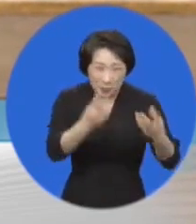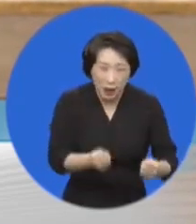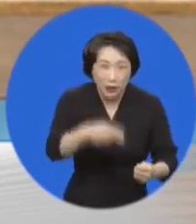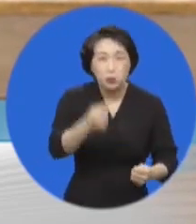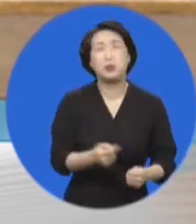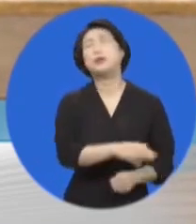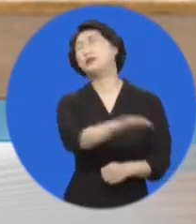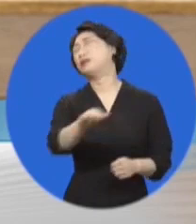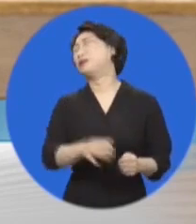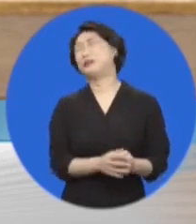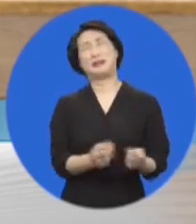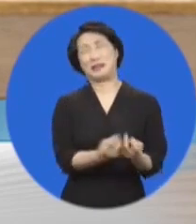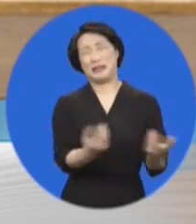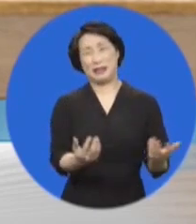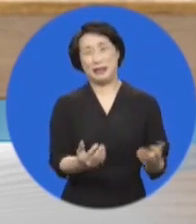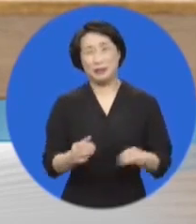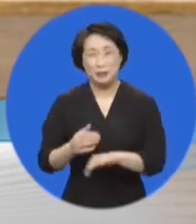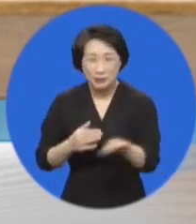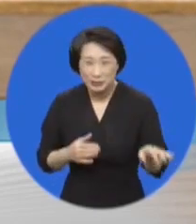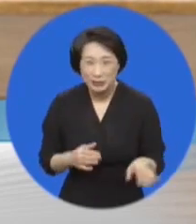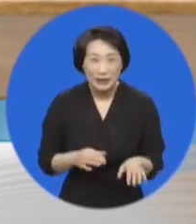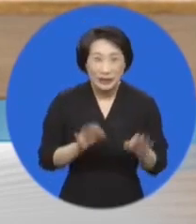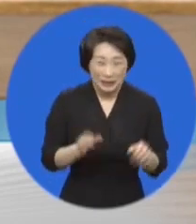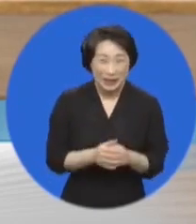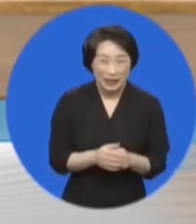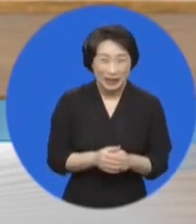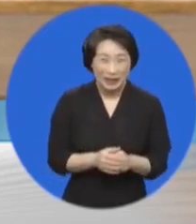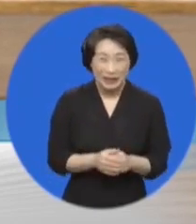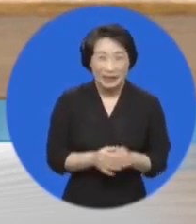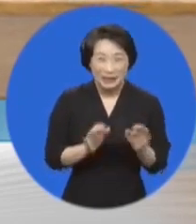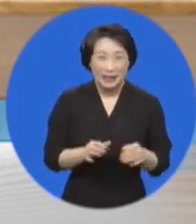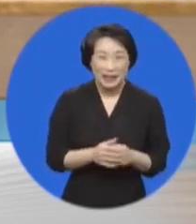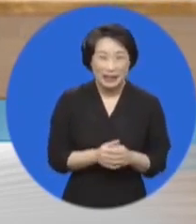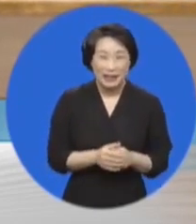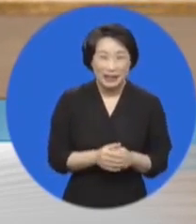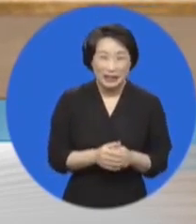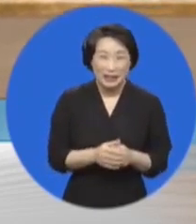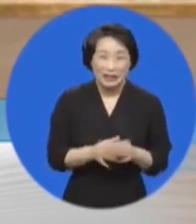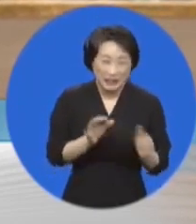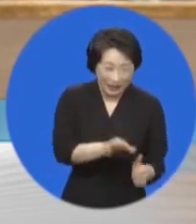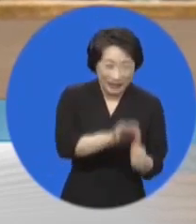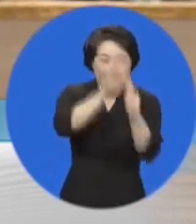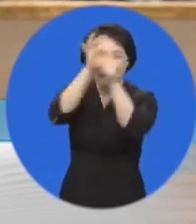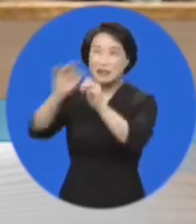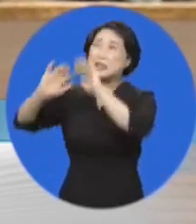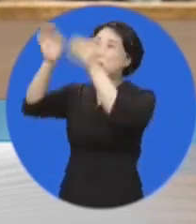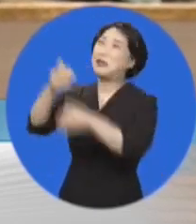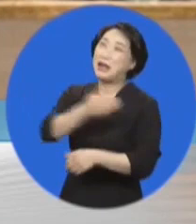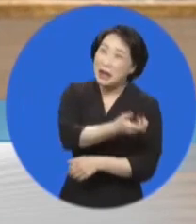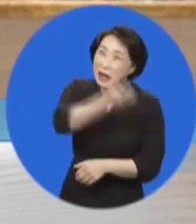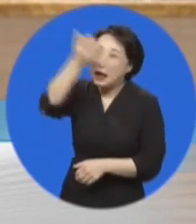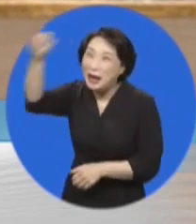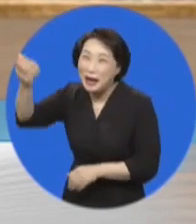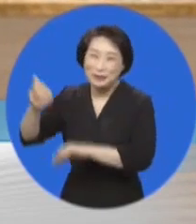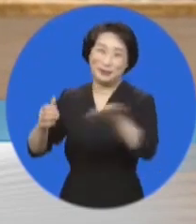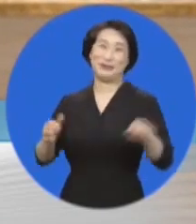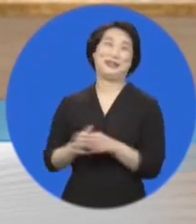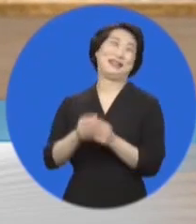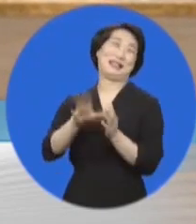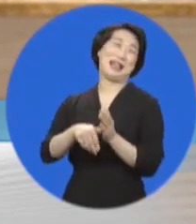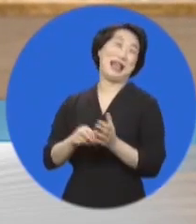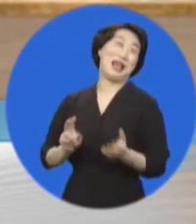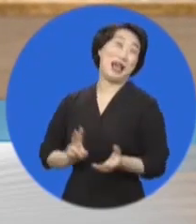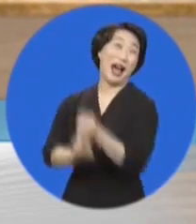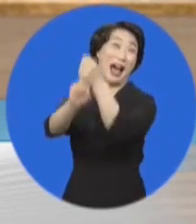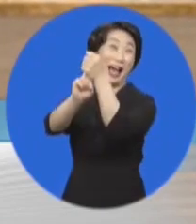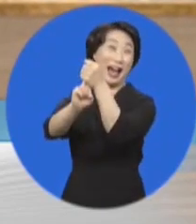소용없어. 우린 반짝 들여다 천국에다 갖다 놓으면 이제 그때는 이족이다!